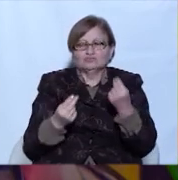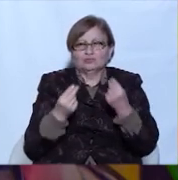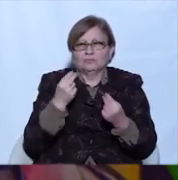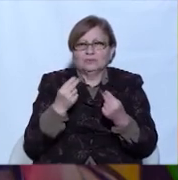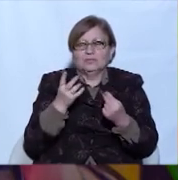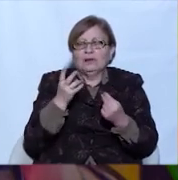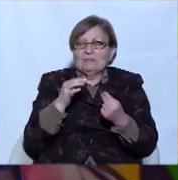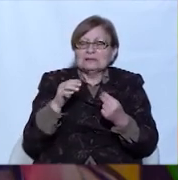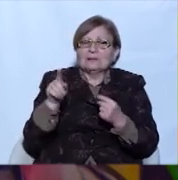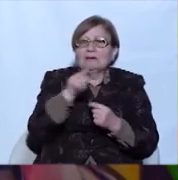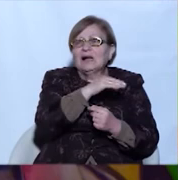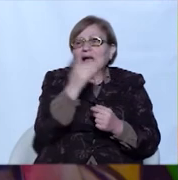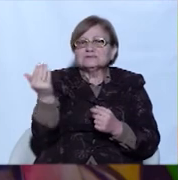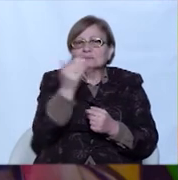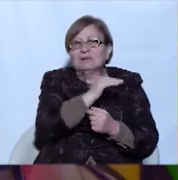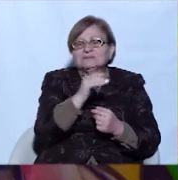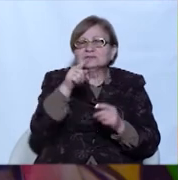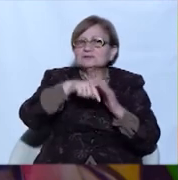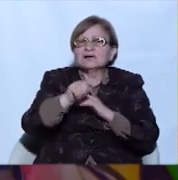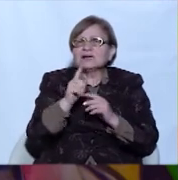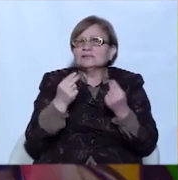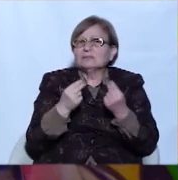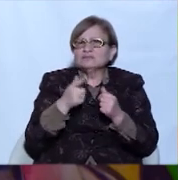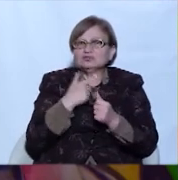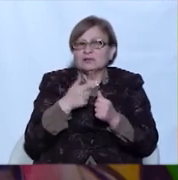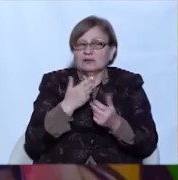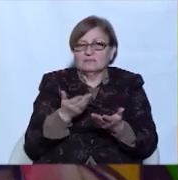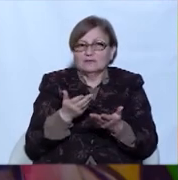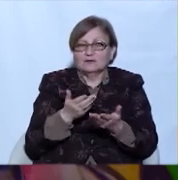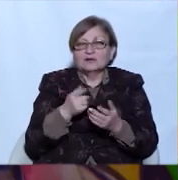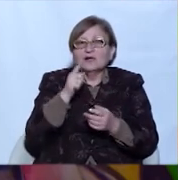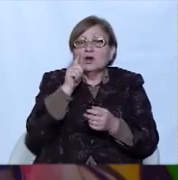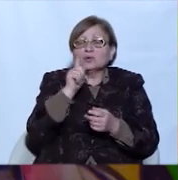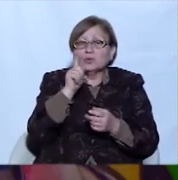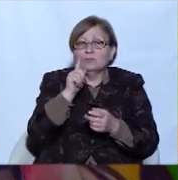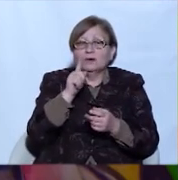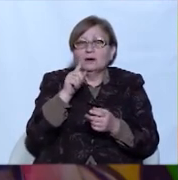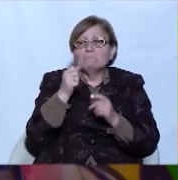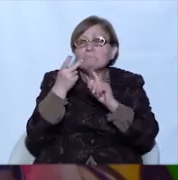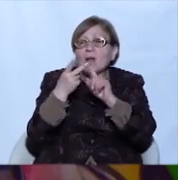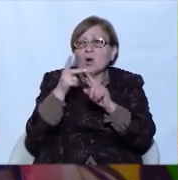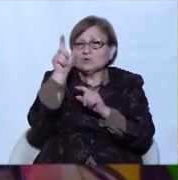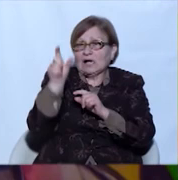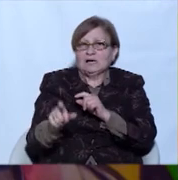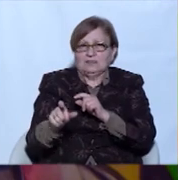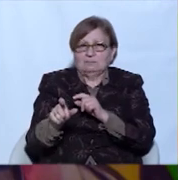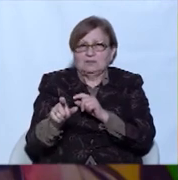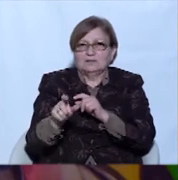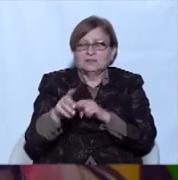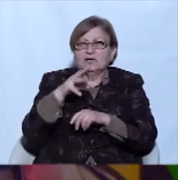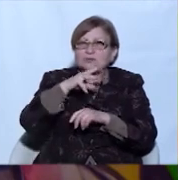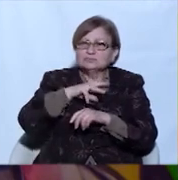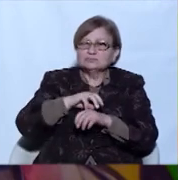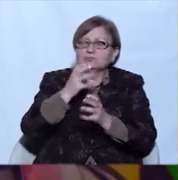თამაშობენ ერთმანეთისთვის. რა თამაშია ესა? ეს არის თამაში რომ შენ მეორე ადამიანს